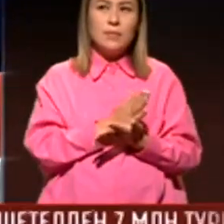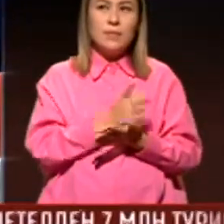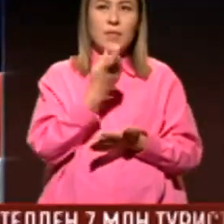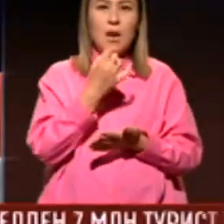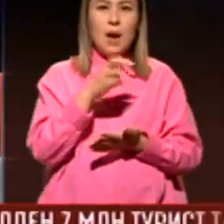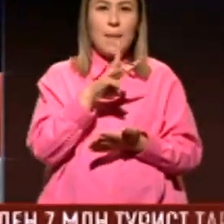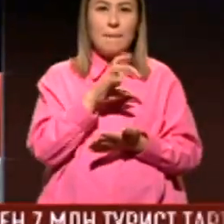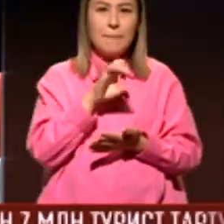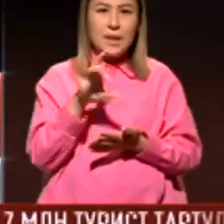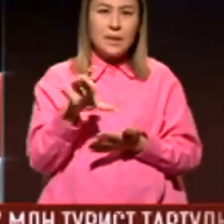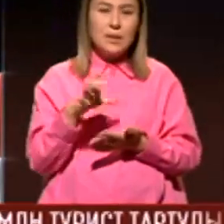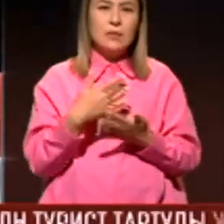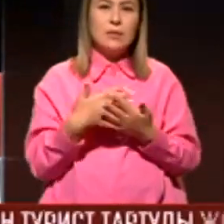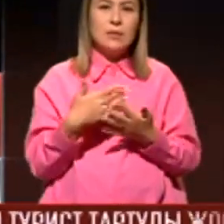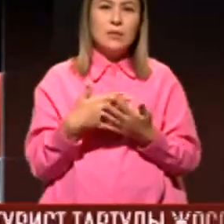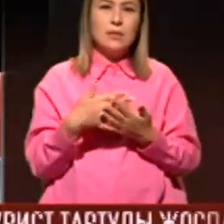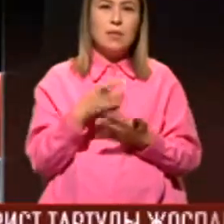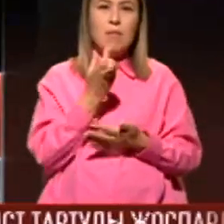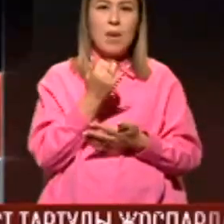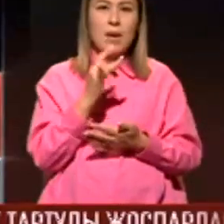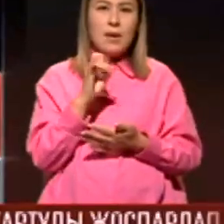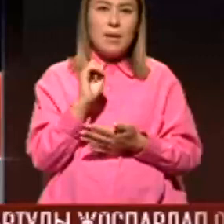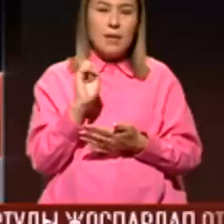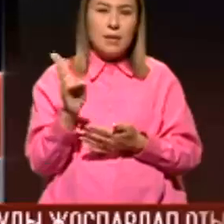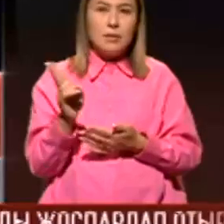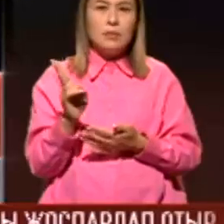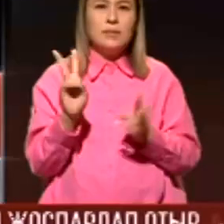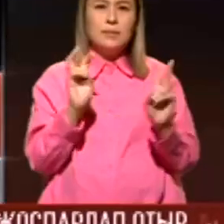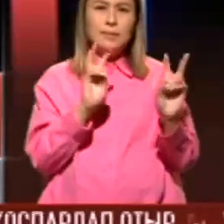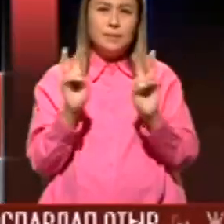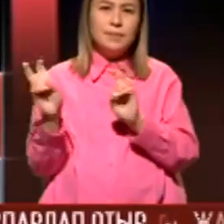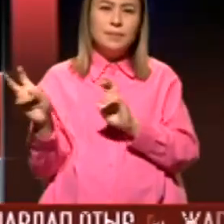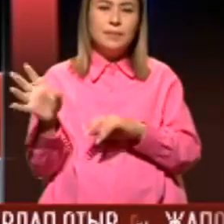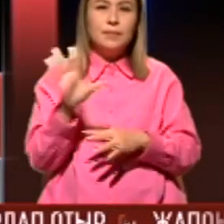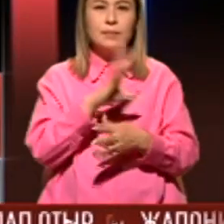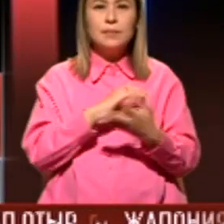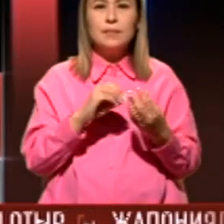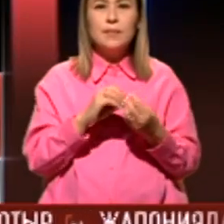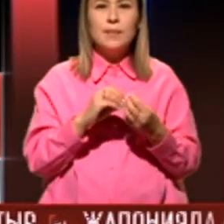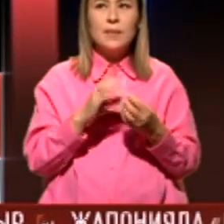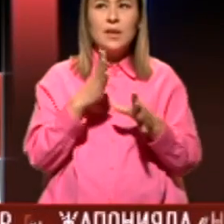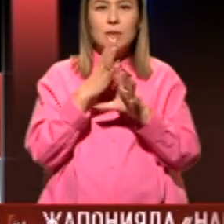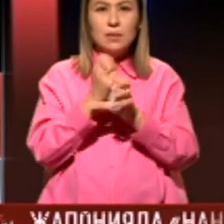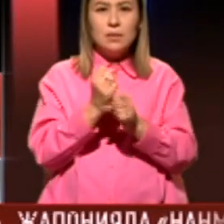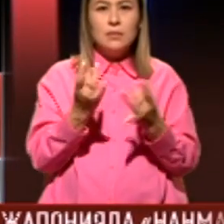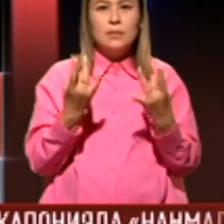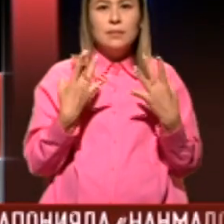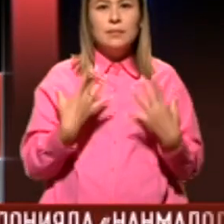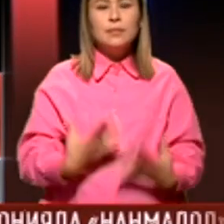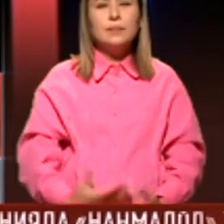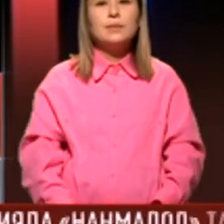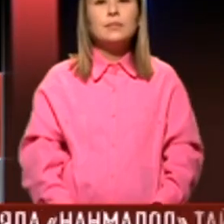Хаймерс дейік, мысалға тамсанып жатырмыз, байрақтар дейміз, басқасы. Осы жағынан айтсақ, қысқаша нұсқаша.